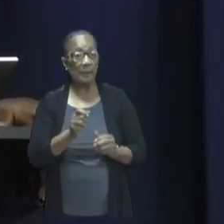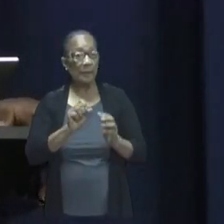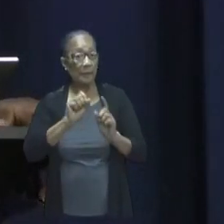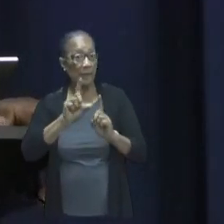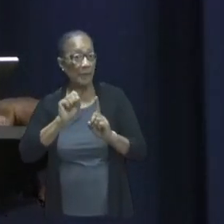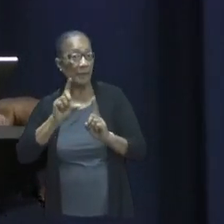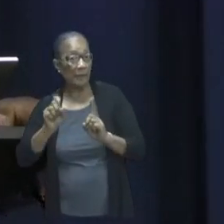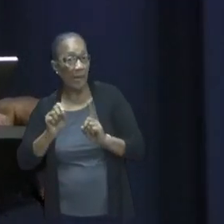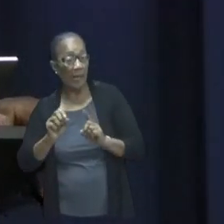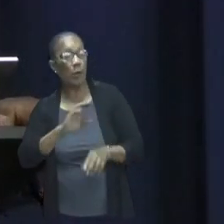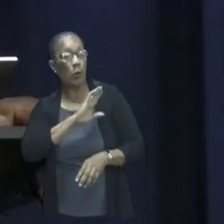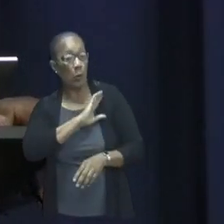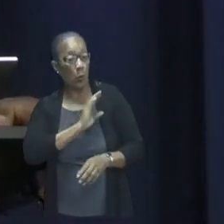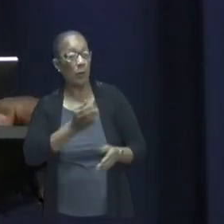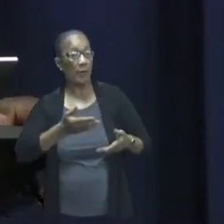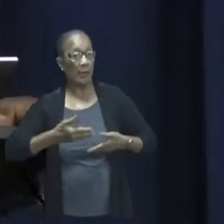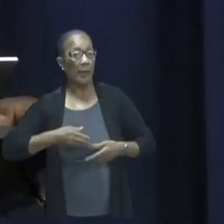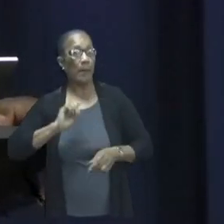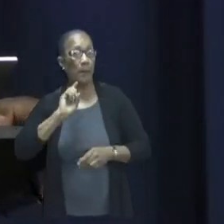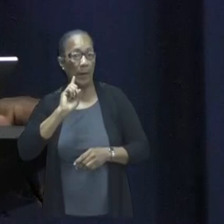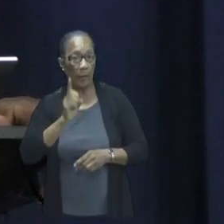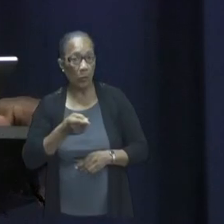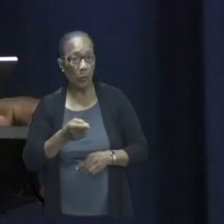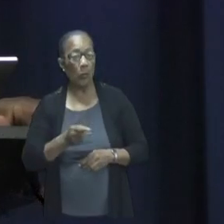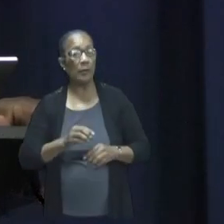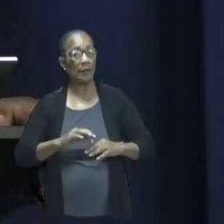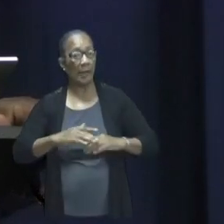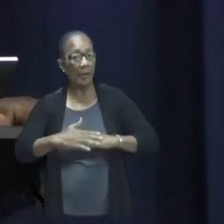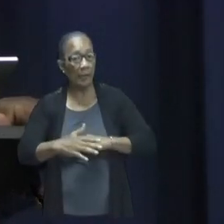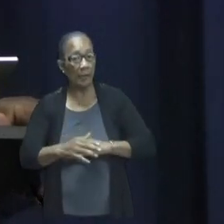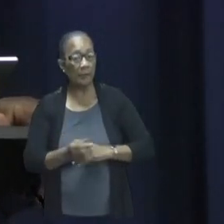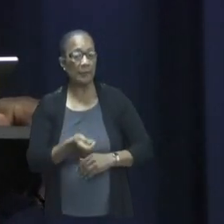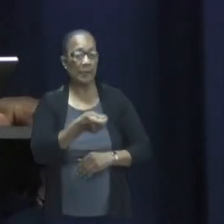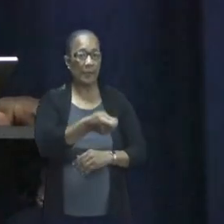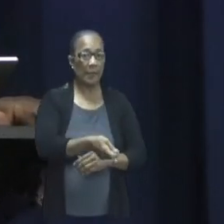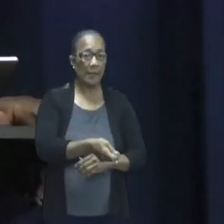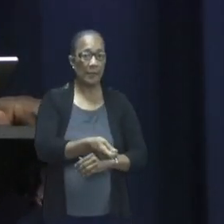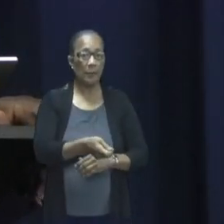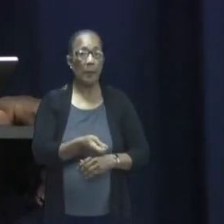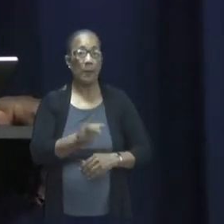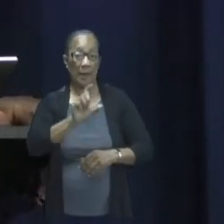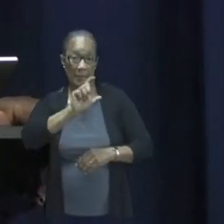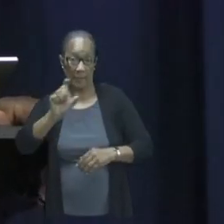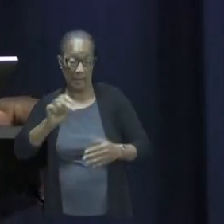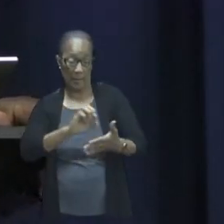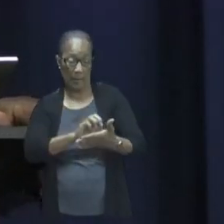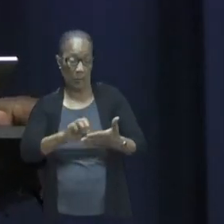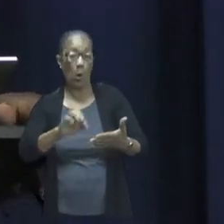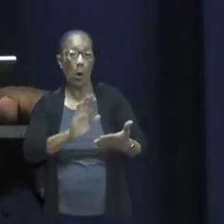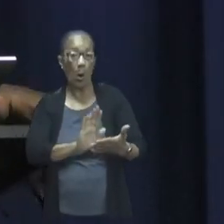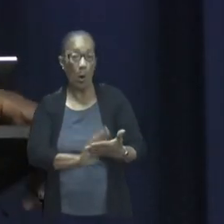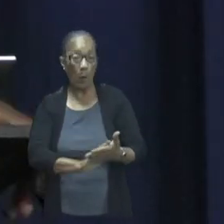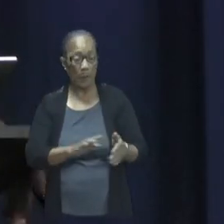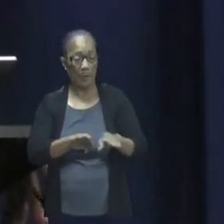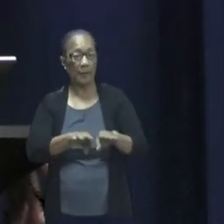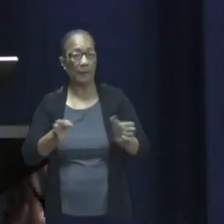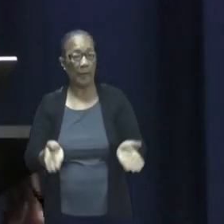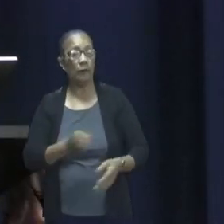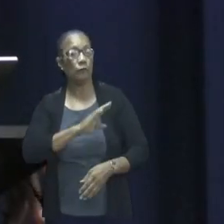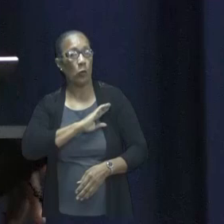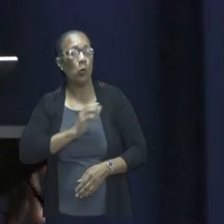kreeg maar ik kreeg ook een analoge versie van ons met een u mag daartoe registreren aan de tafel en dan krijgt u een versie van ons